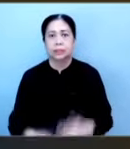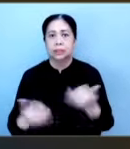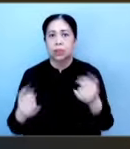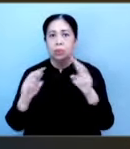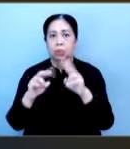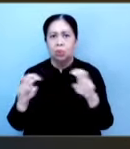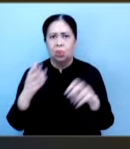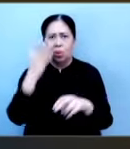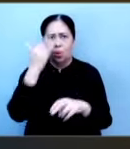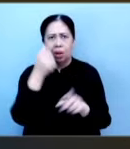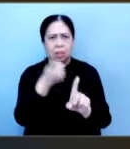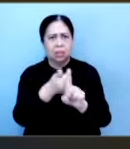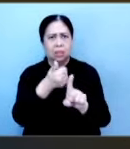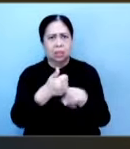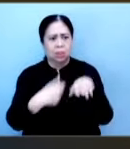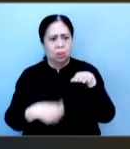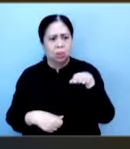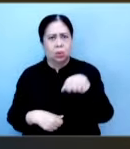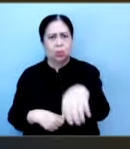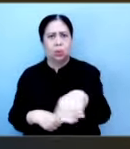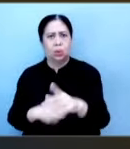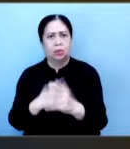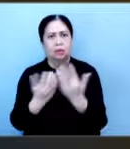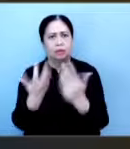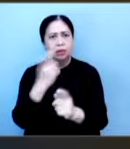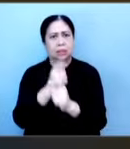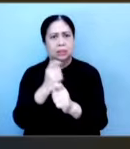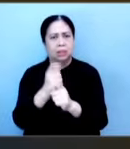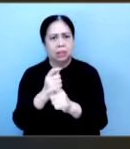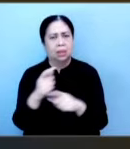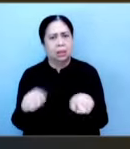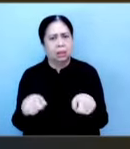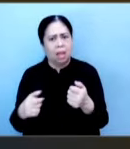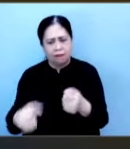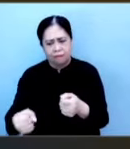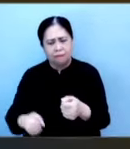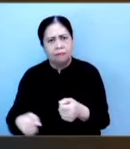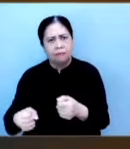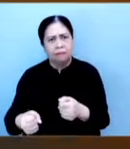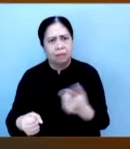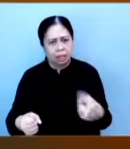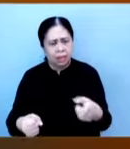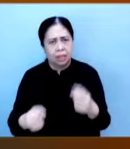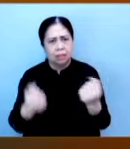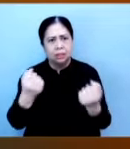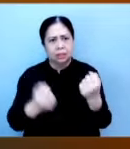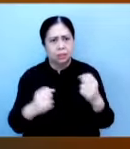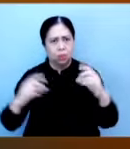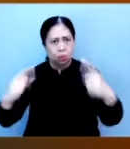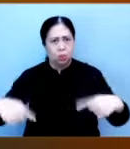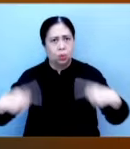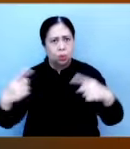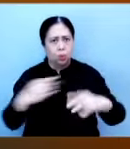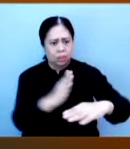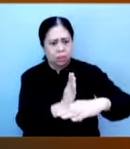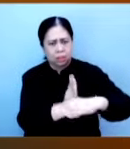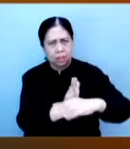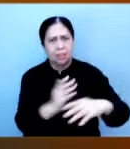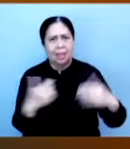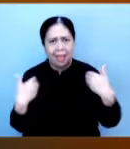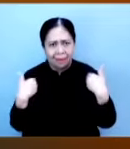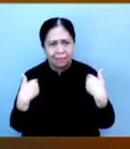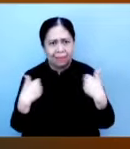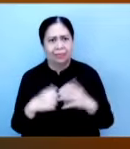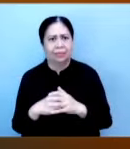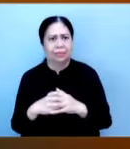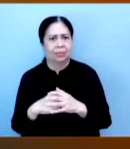kung bakit biglang umandar ang f truck pero naka handbreak naman ito at may harang sa gulong k din na ano yung handbreak hindi na